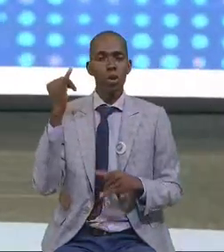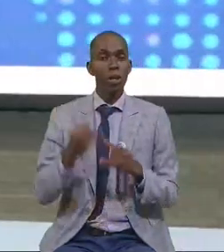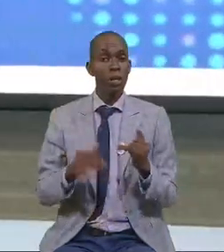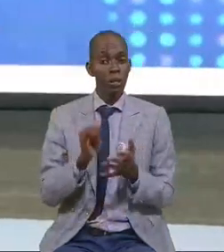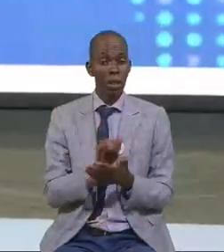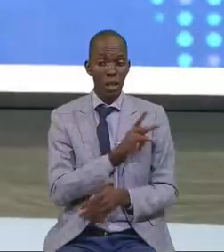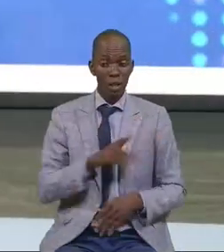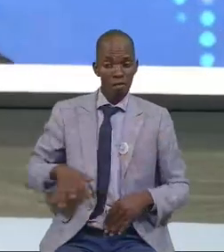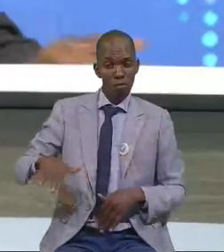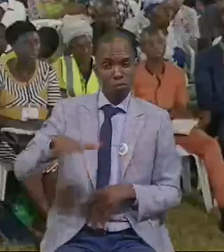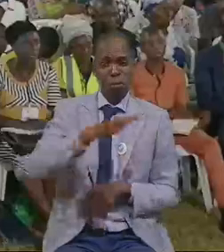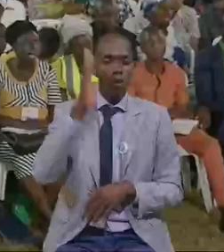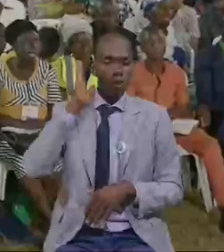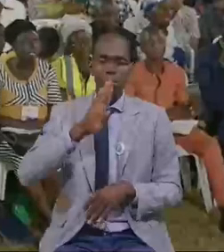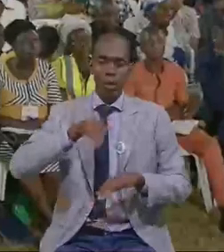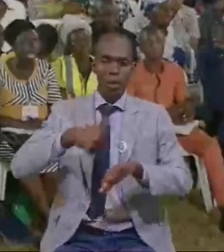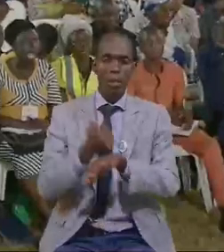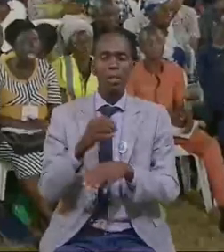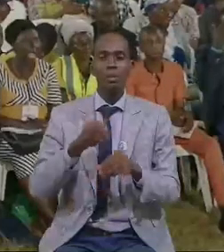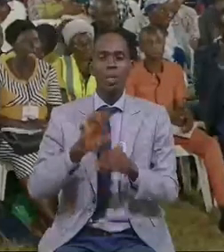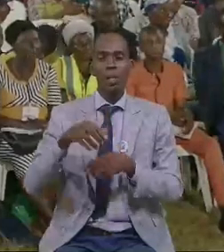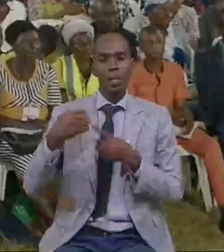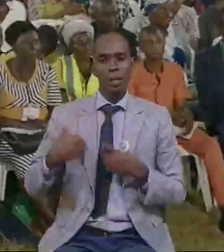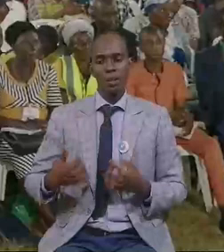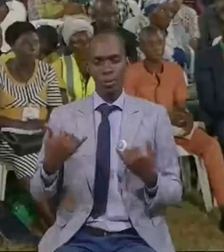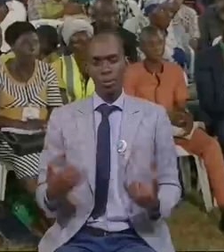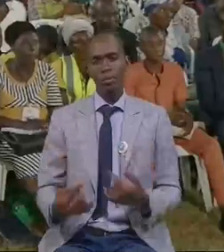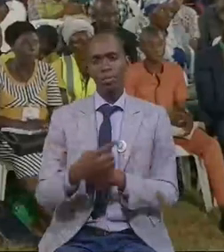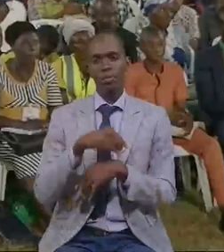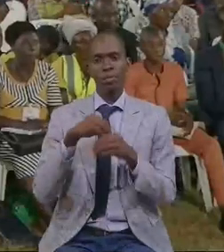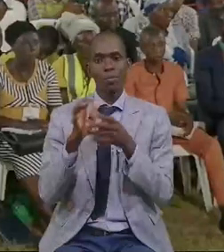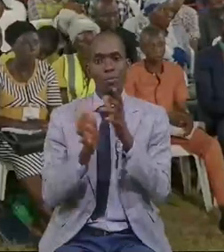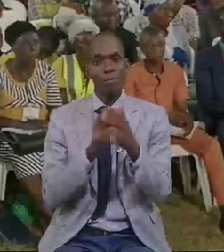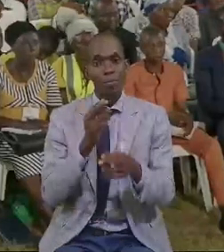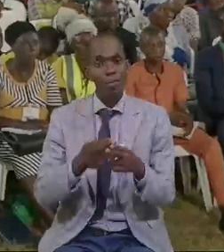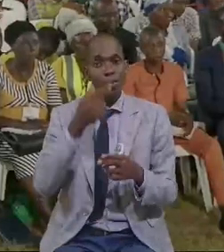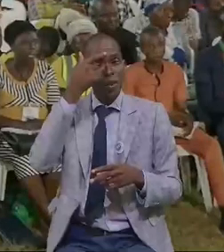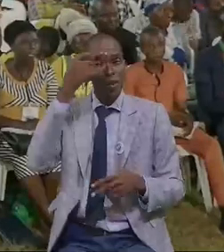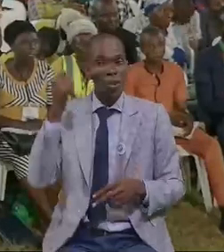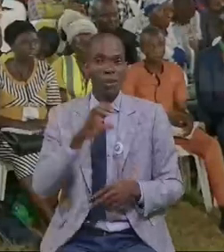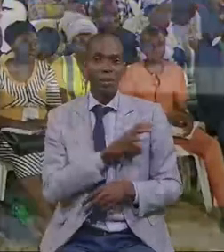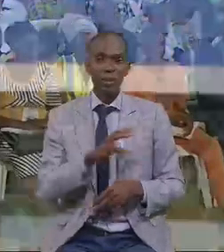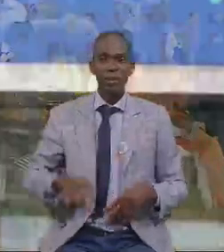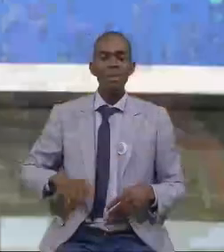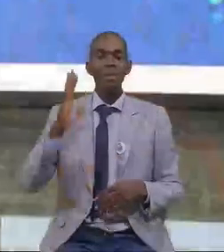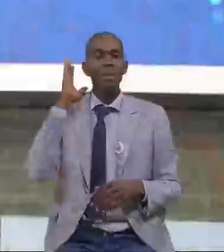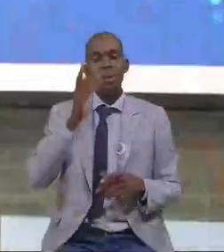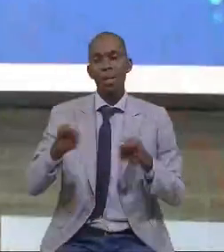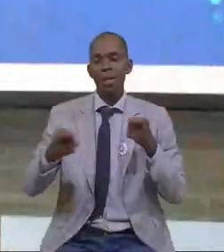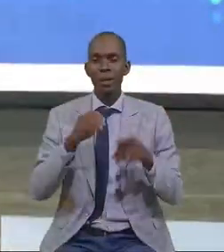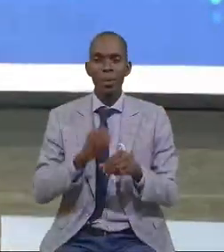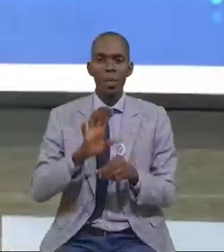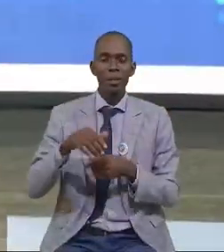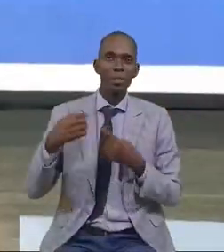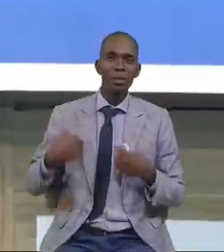royaume sera instauré dans votre cœur ce jour parce que Christ régnera. Il va régner dans votre